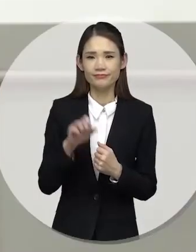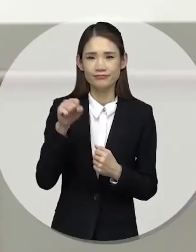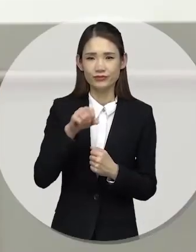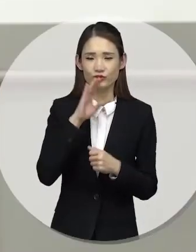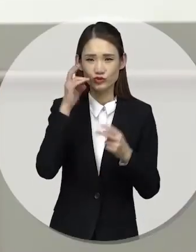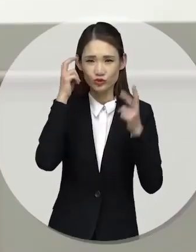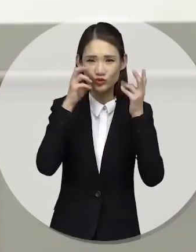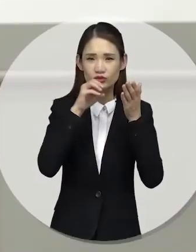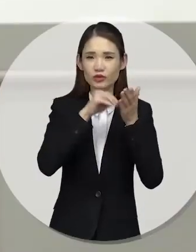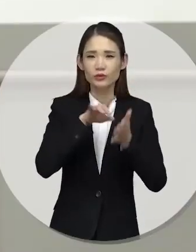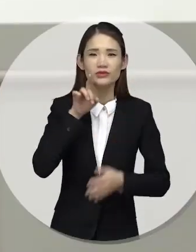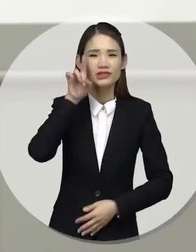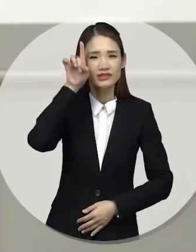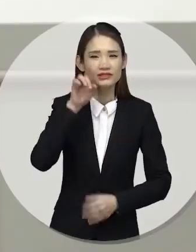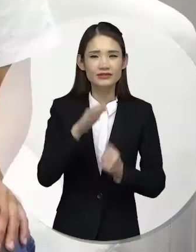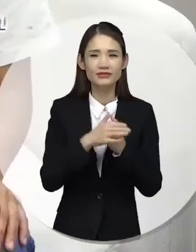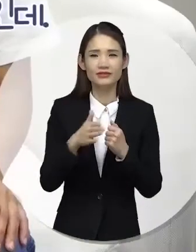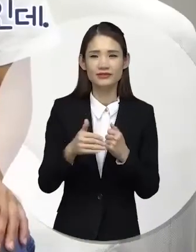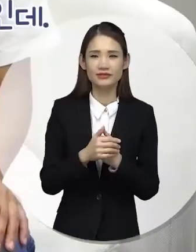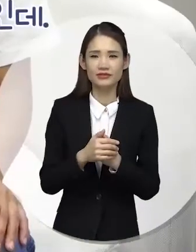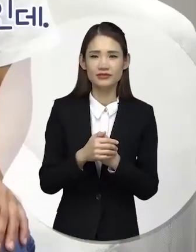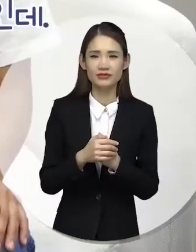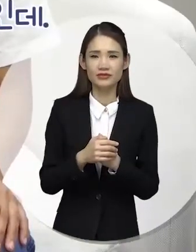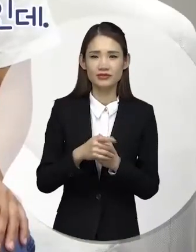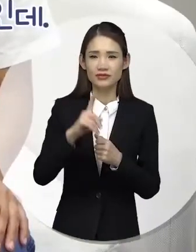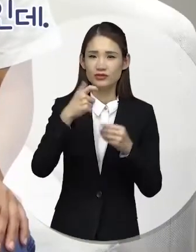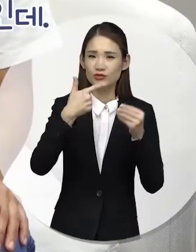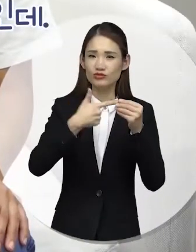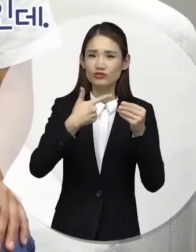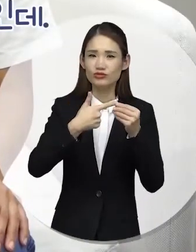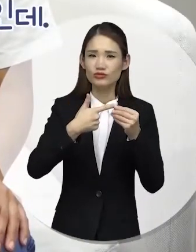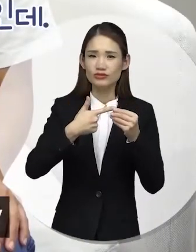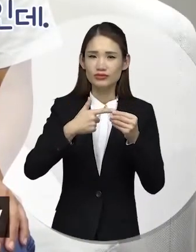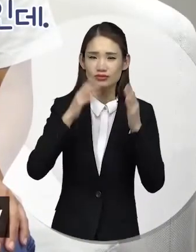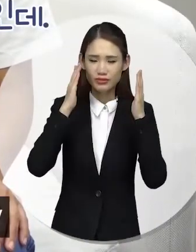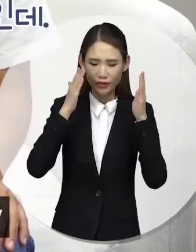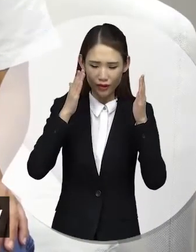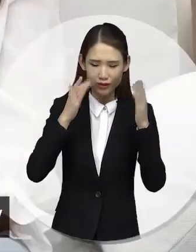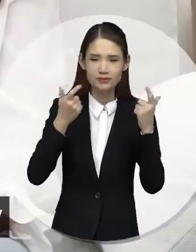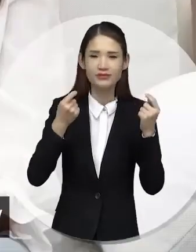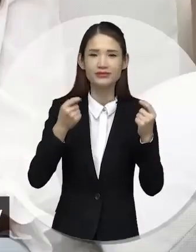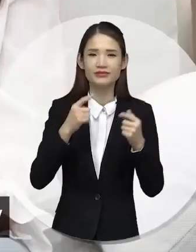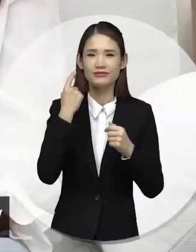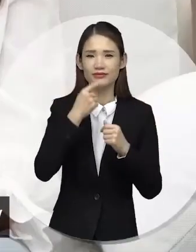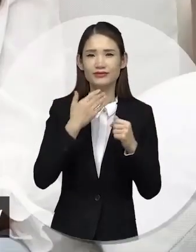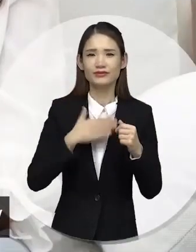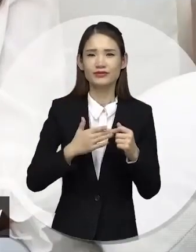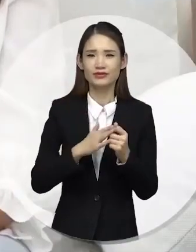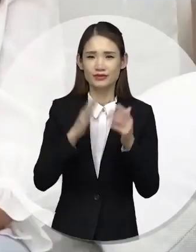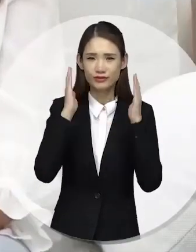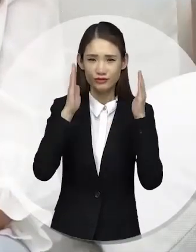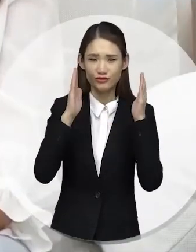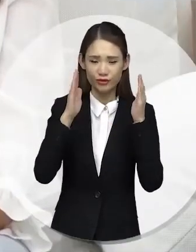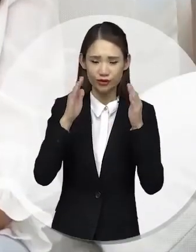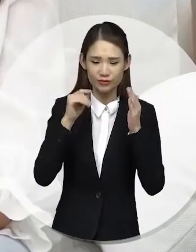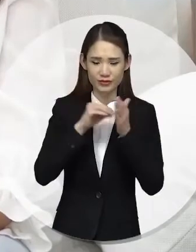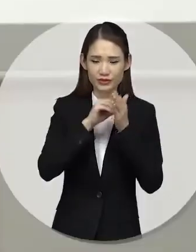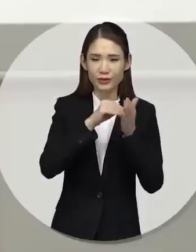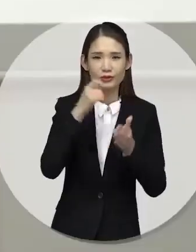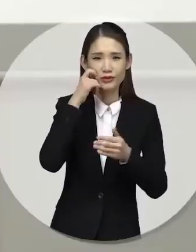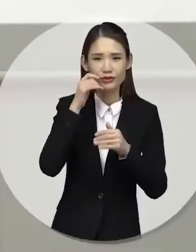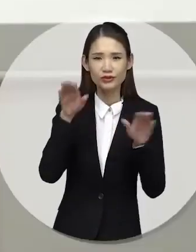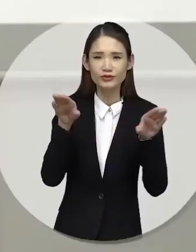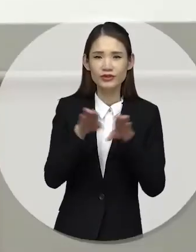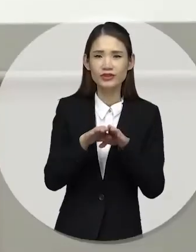그죠. 취업일 수 있으니까. 근데 16번도 밥줄인데. 맞아. 저 진짜 수업 못 들어서 휴학할까